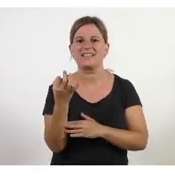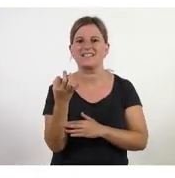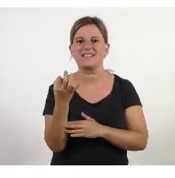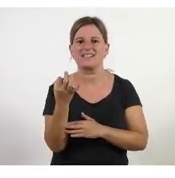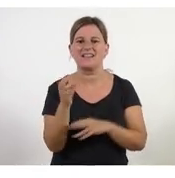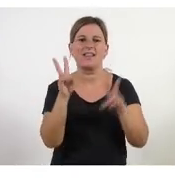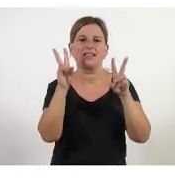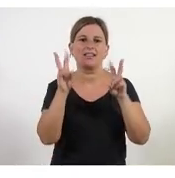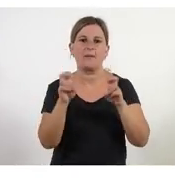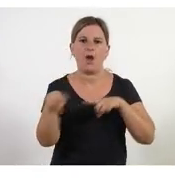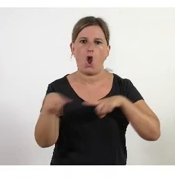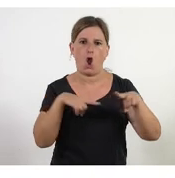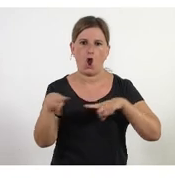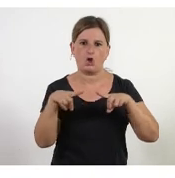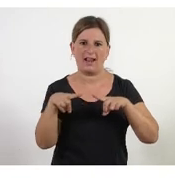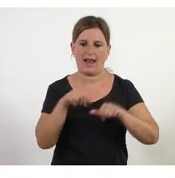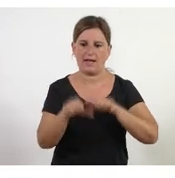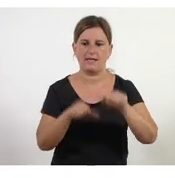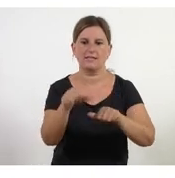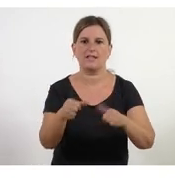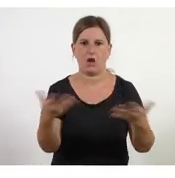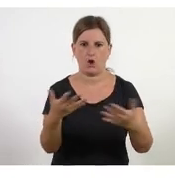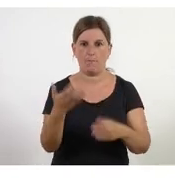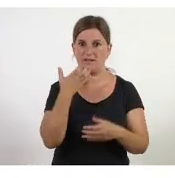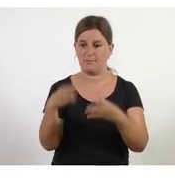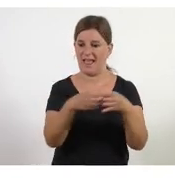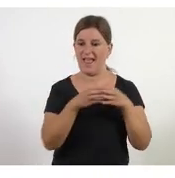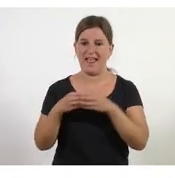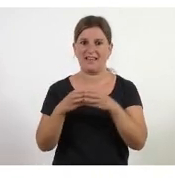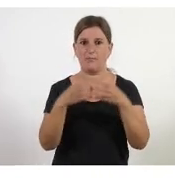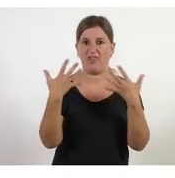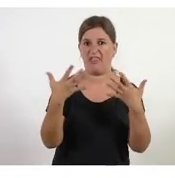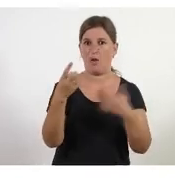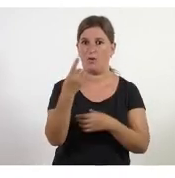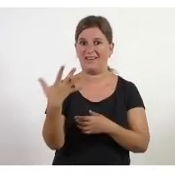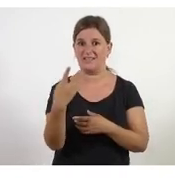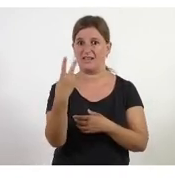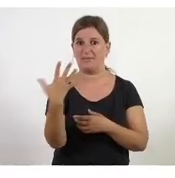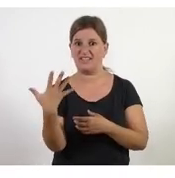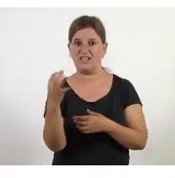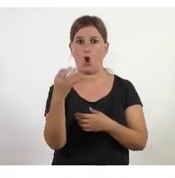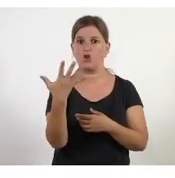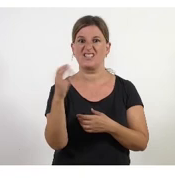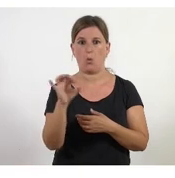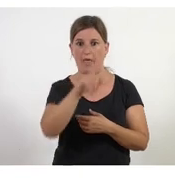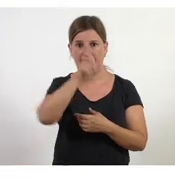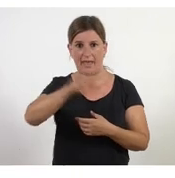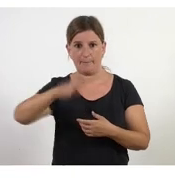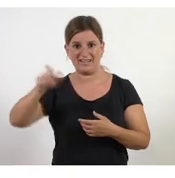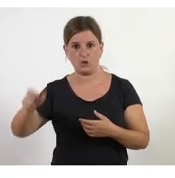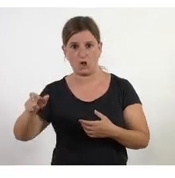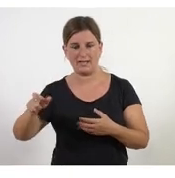punt d'organització. Quan som un equip ja 10, 15, 25, 50 persones, a